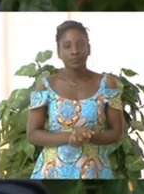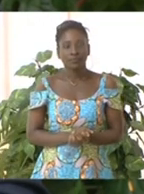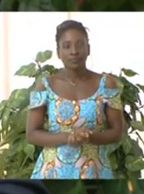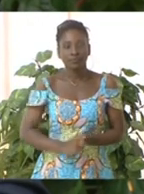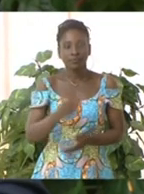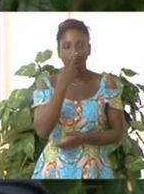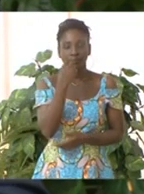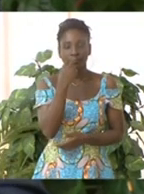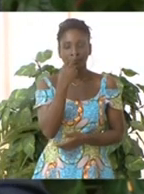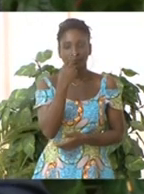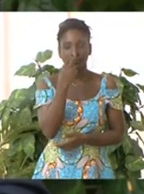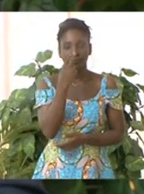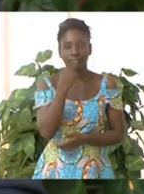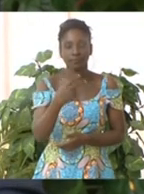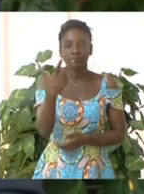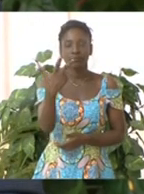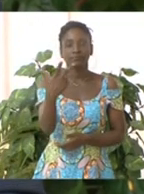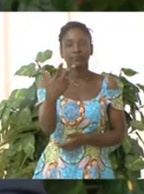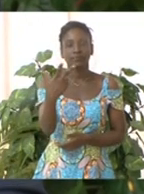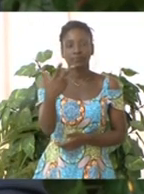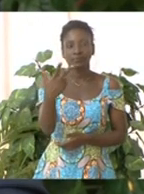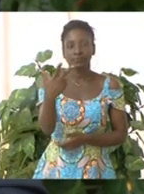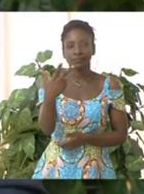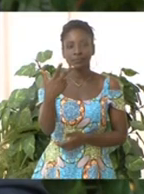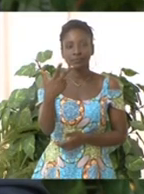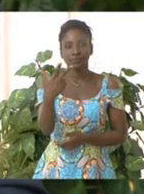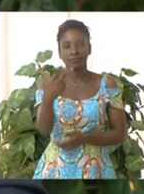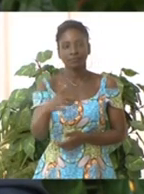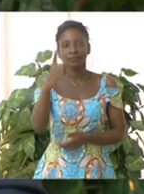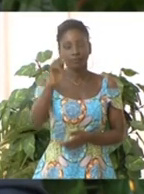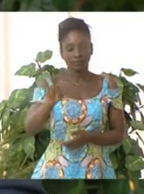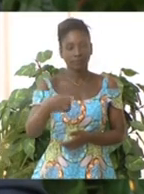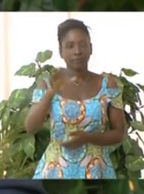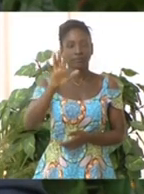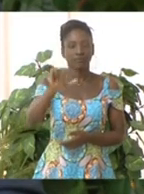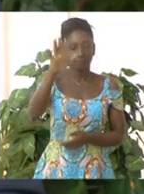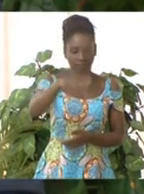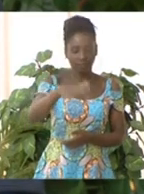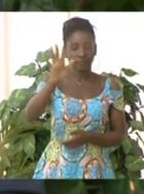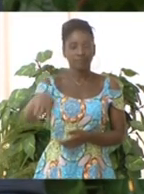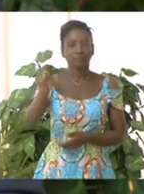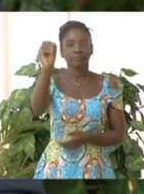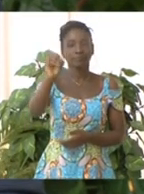Bédier Conan Aimé Henri, 3, soit 1,55%.